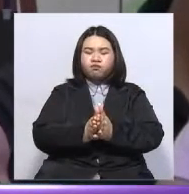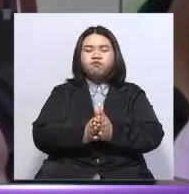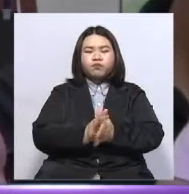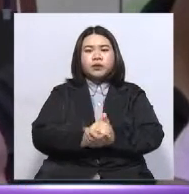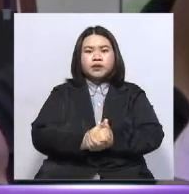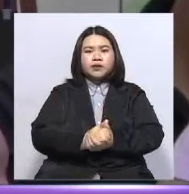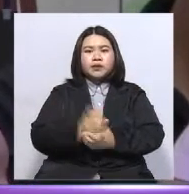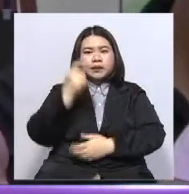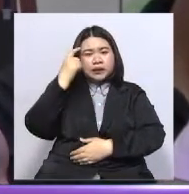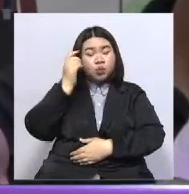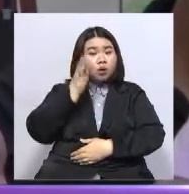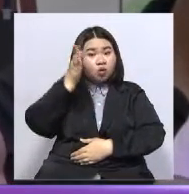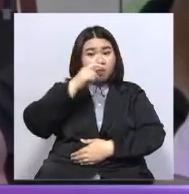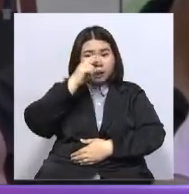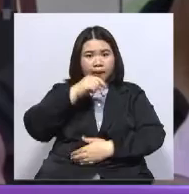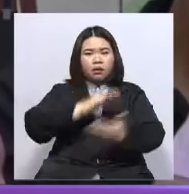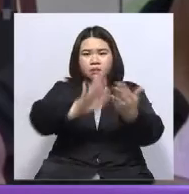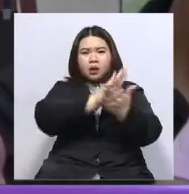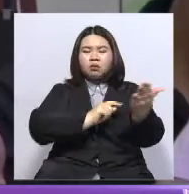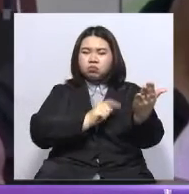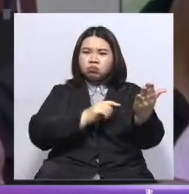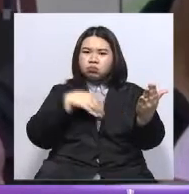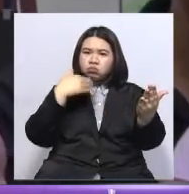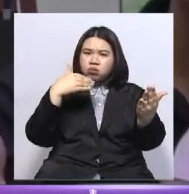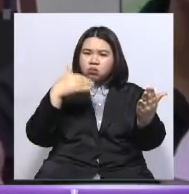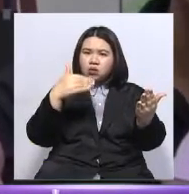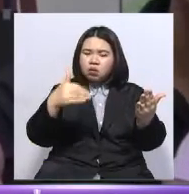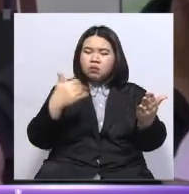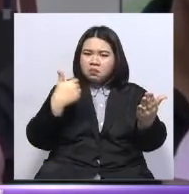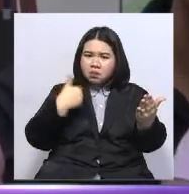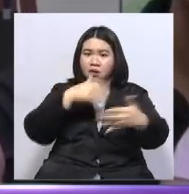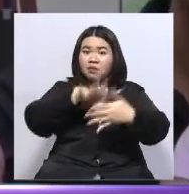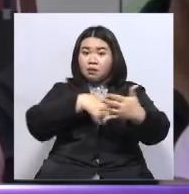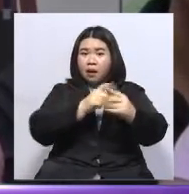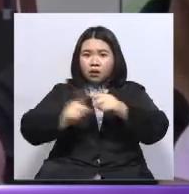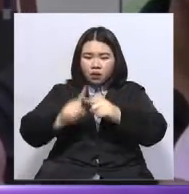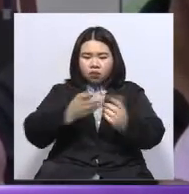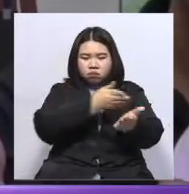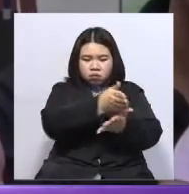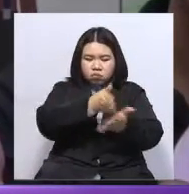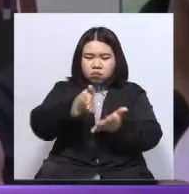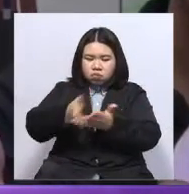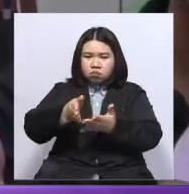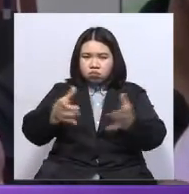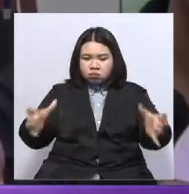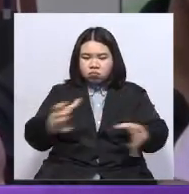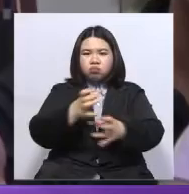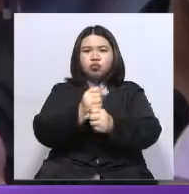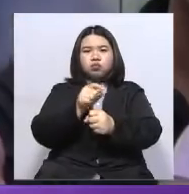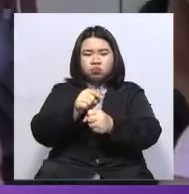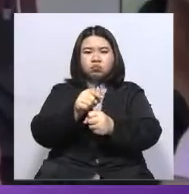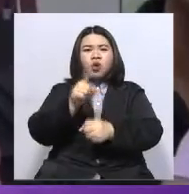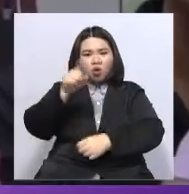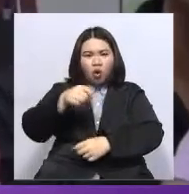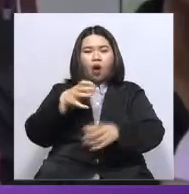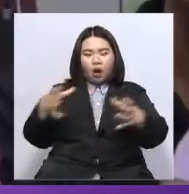าการที่จะขับเคลื่อนประเทศไปเป้าหมายที่ต้องใช้หลายมาตรการหลายมิตินะครับก็จะมาประกอบการเป็นภาพประก